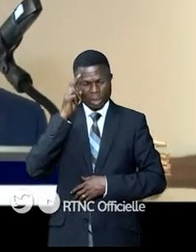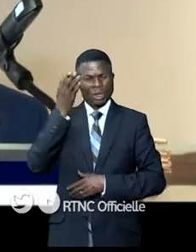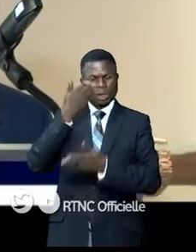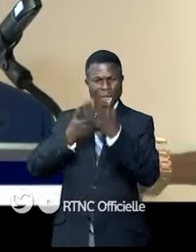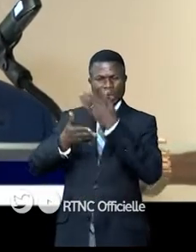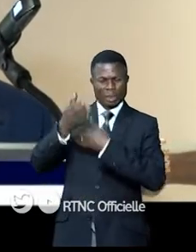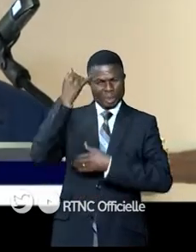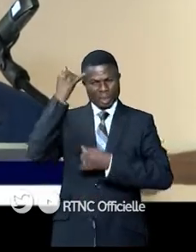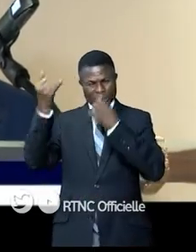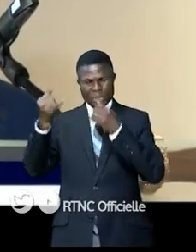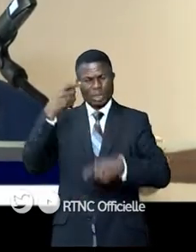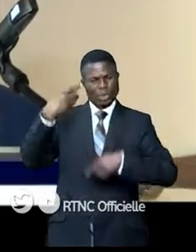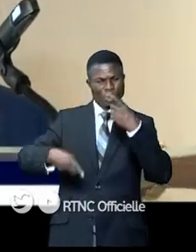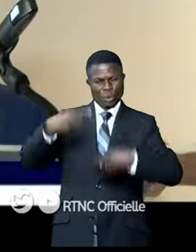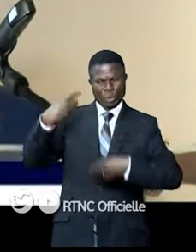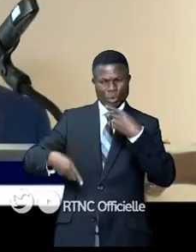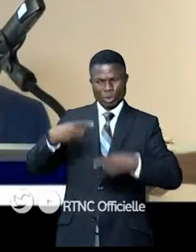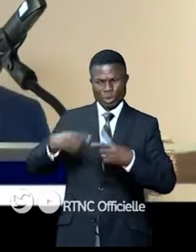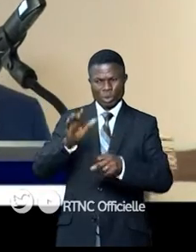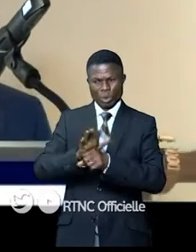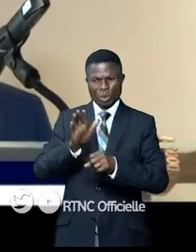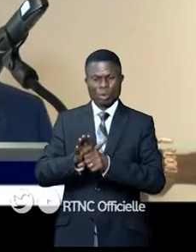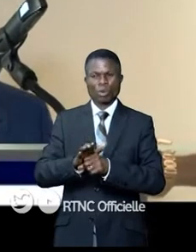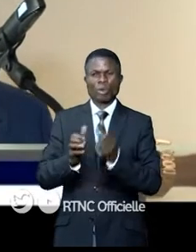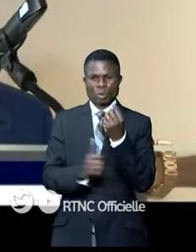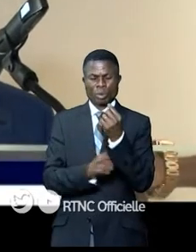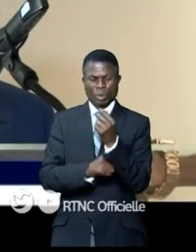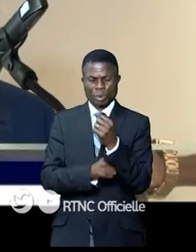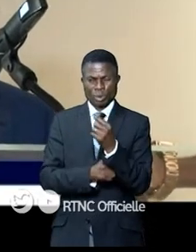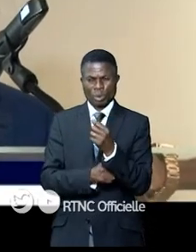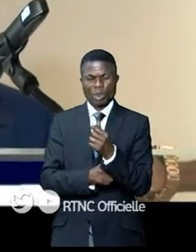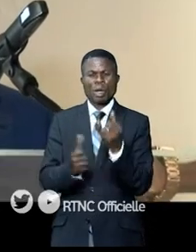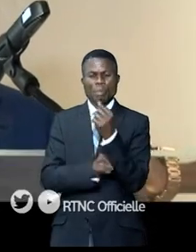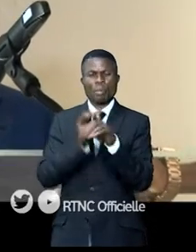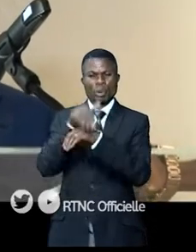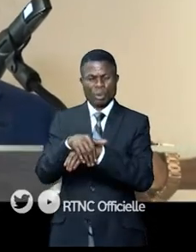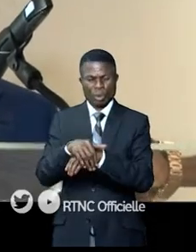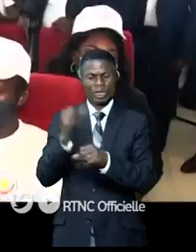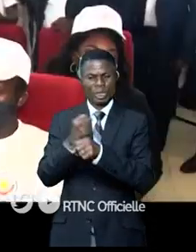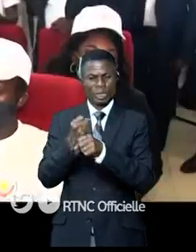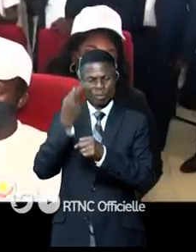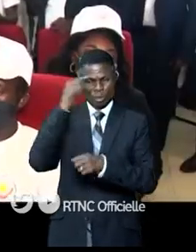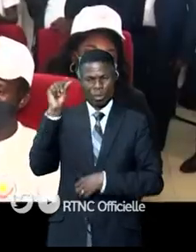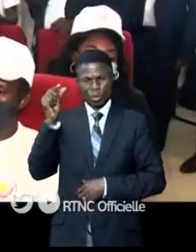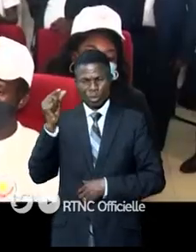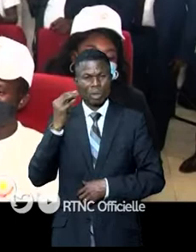échanges, et des discussions avec les différentes catégories des parties prenantes du secteur du mine. Le ministre des Mines, le